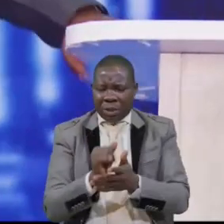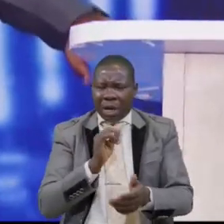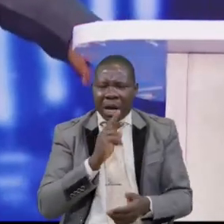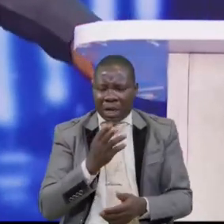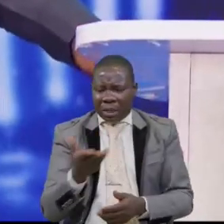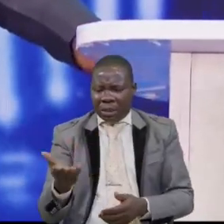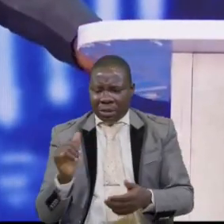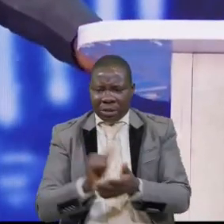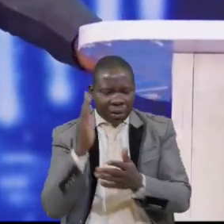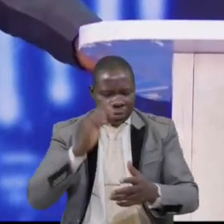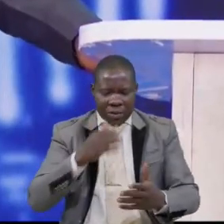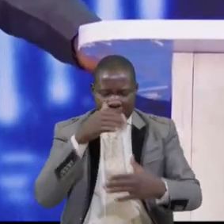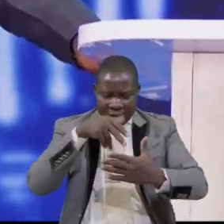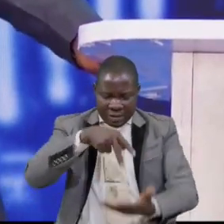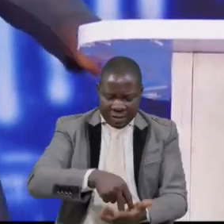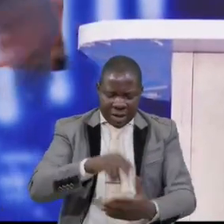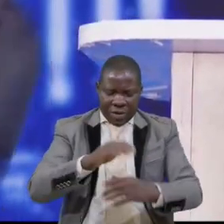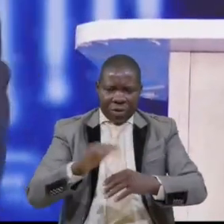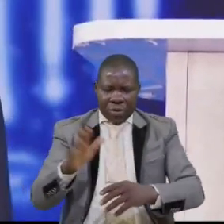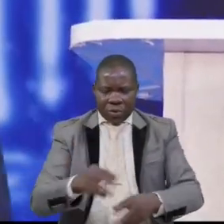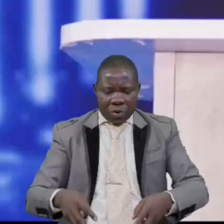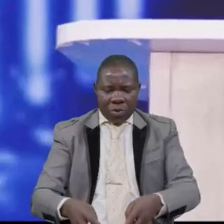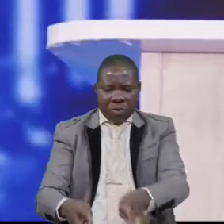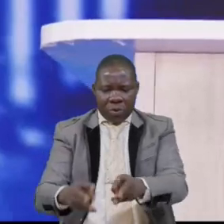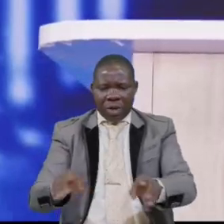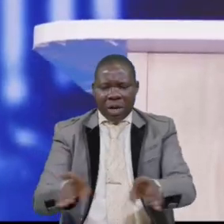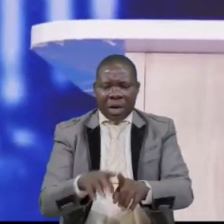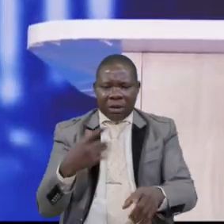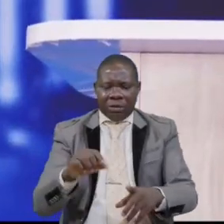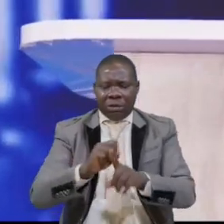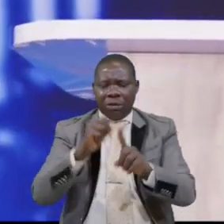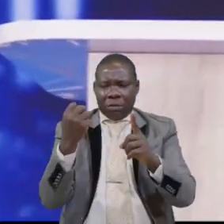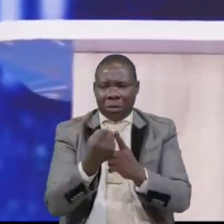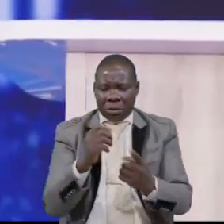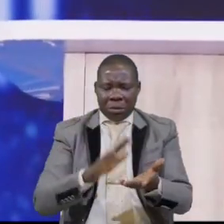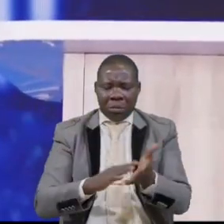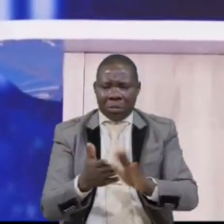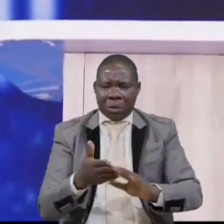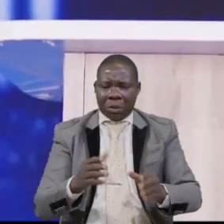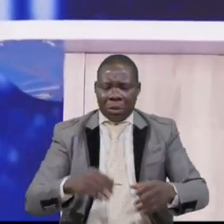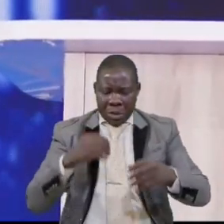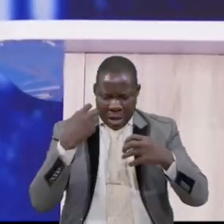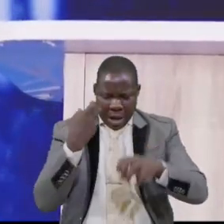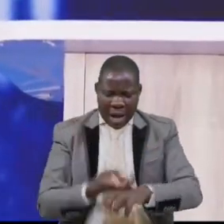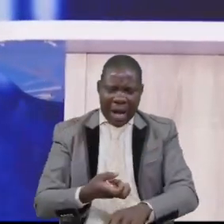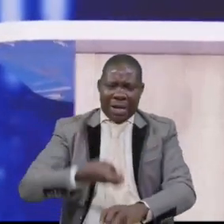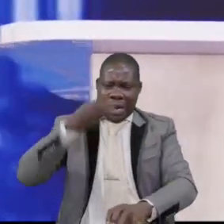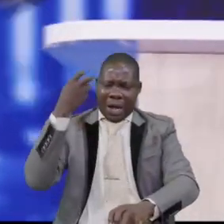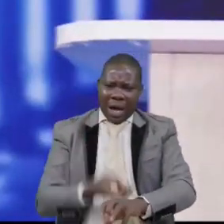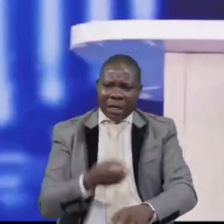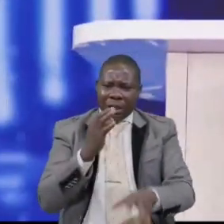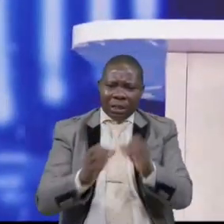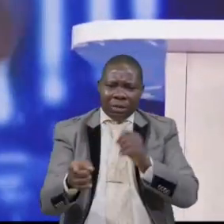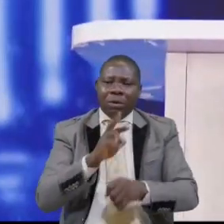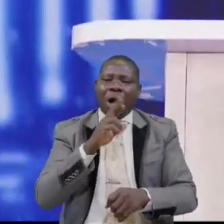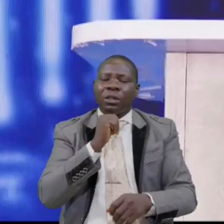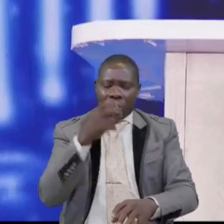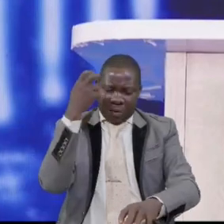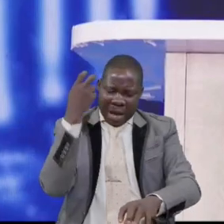vous. Et comme les situations deviennent de plus en plus difficiles, si vous ne devenez pas renforcé, plus renforcé,